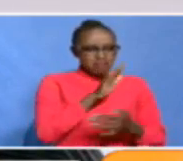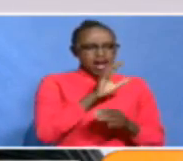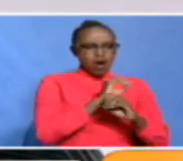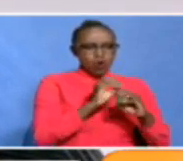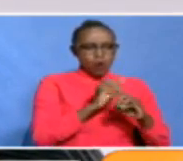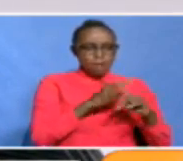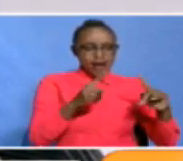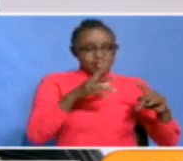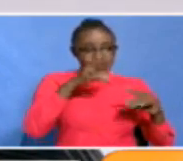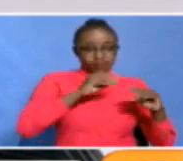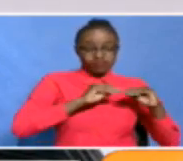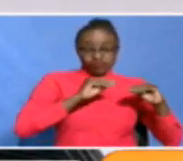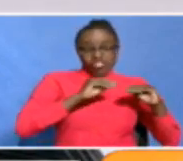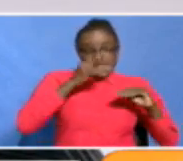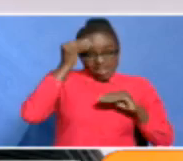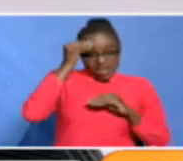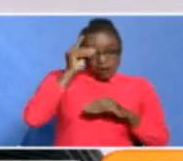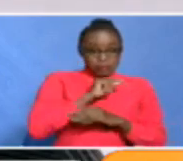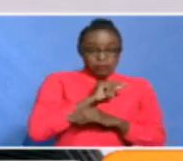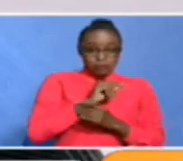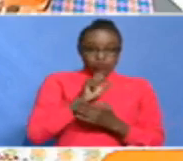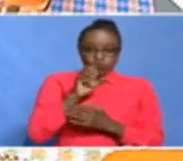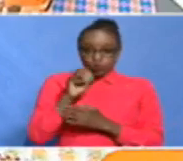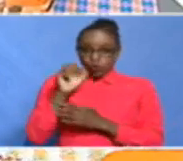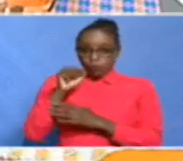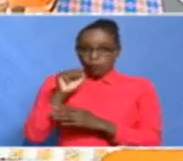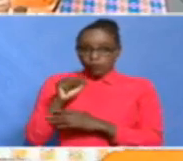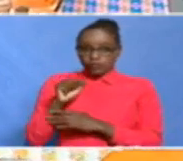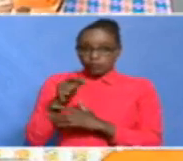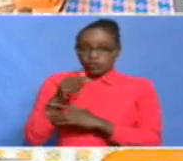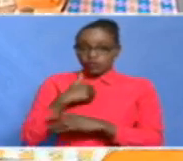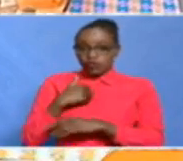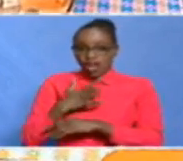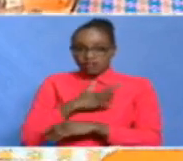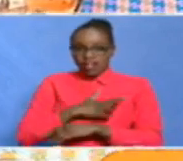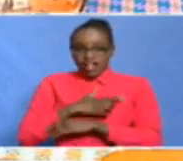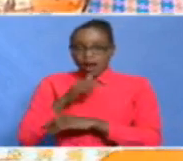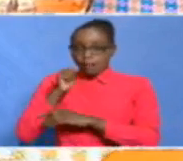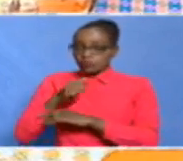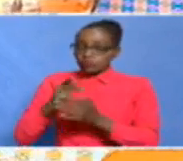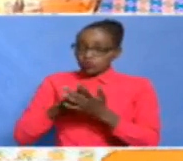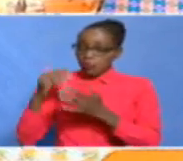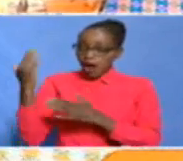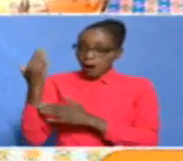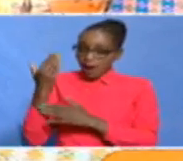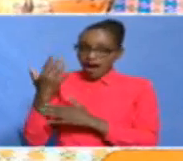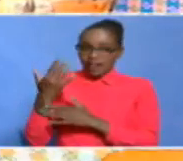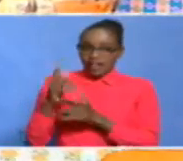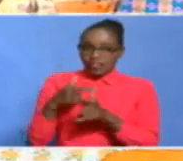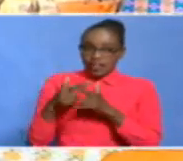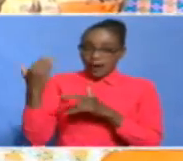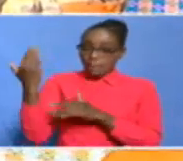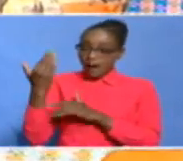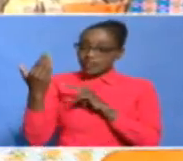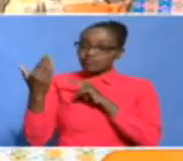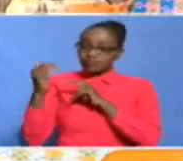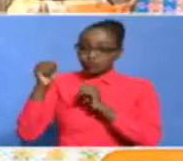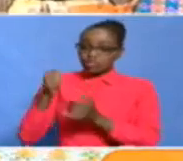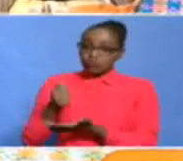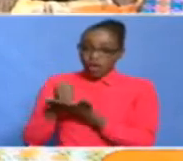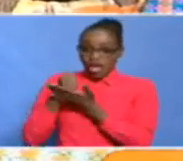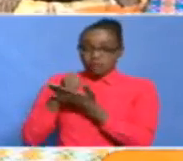Lakini akasomesha watoto. Unajua uwezo ukajaliwa nafasi wewe ununue panga. Ili panga leza likakusaidia